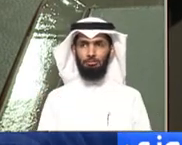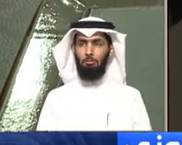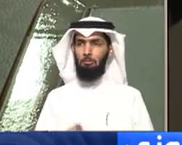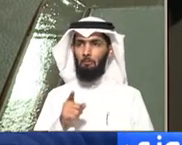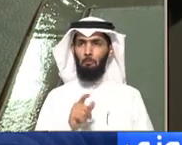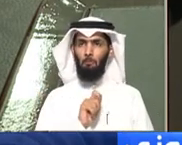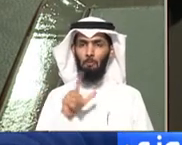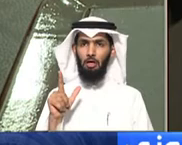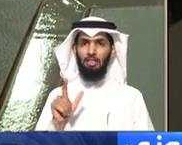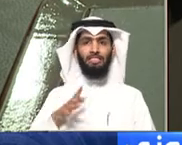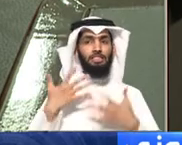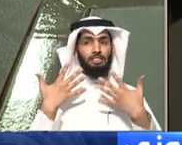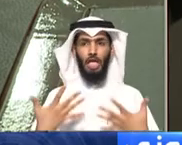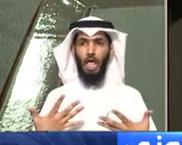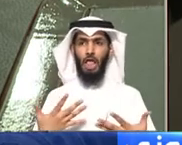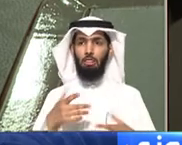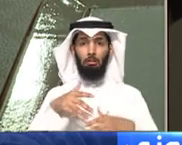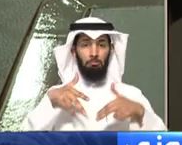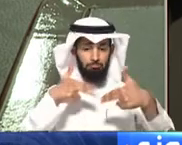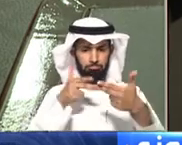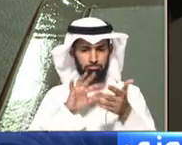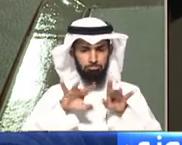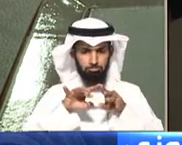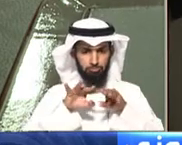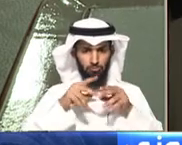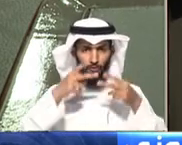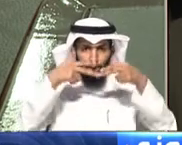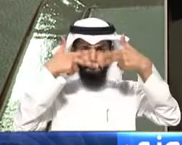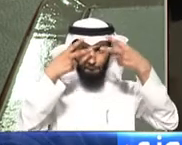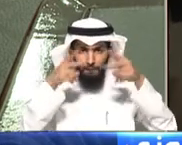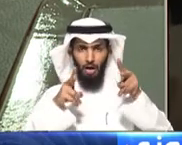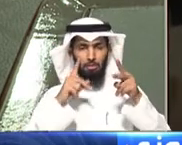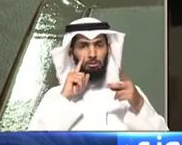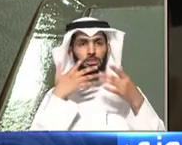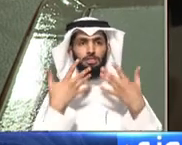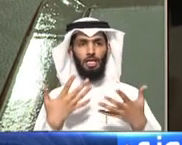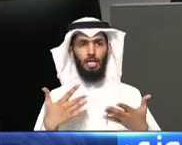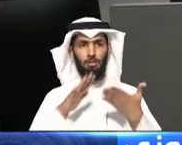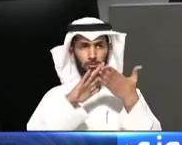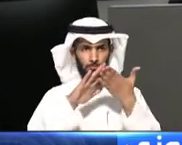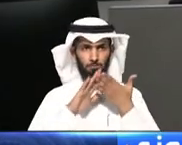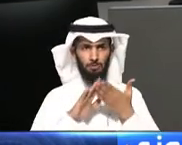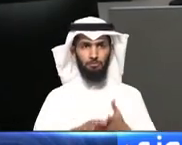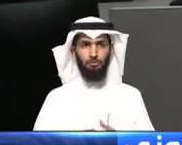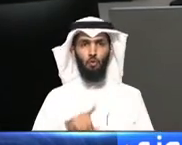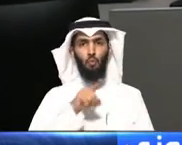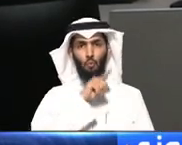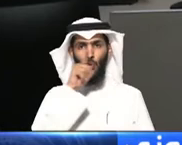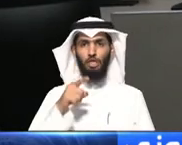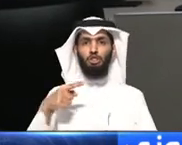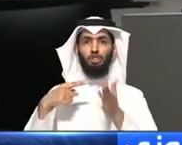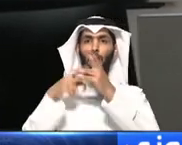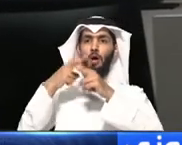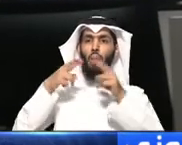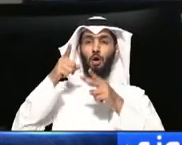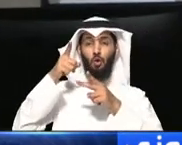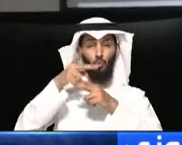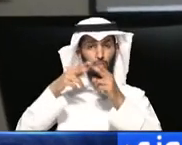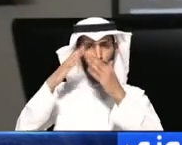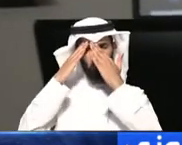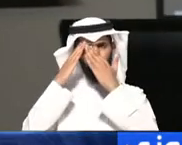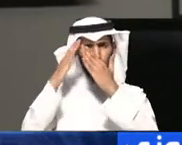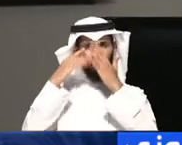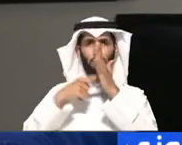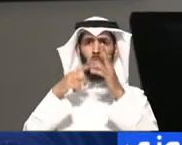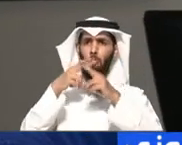وايد سهل الدخول والاستخدام الحمد لله. بعدين هم جامعة الكويت ما قصرت، سوت دورات